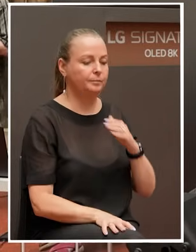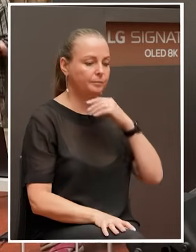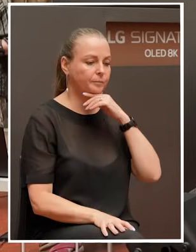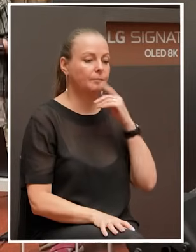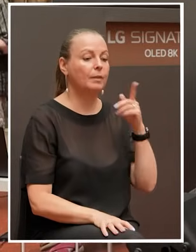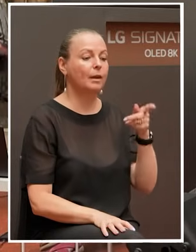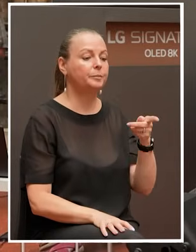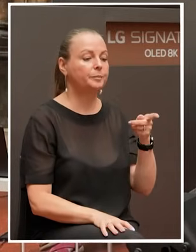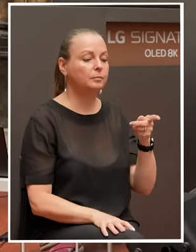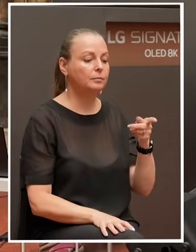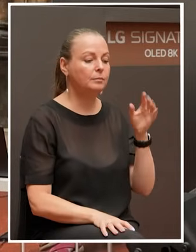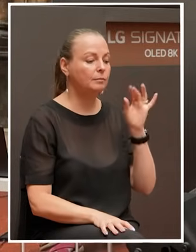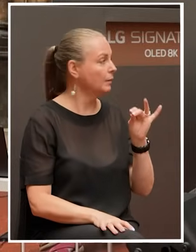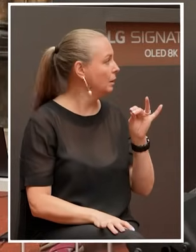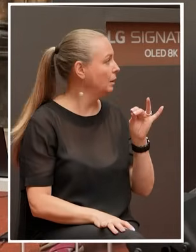И вот,